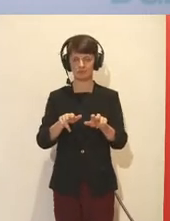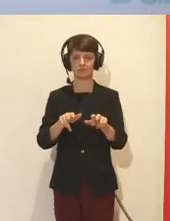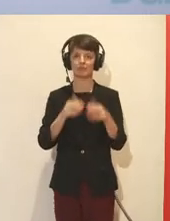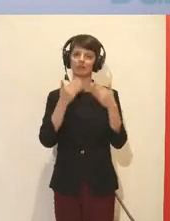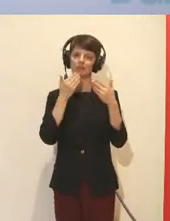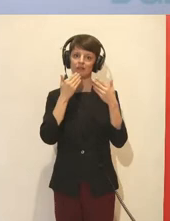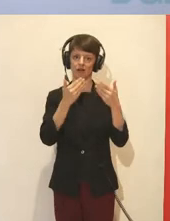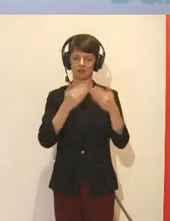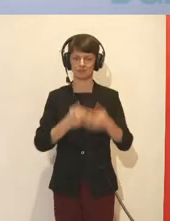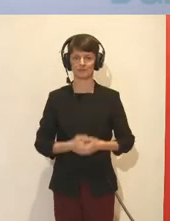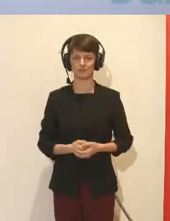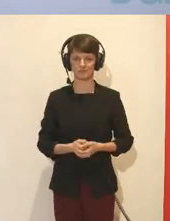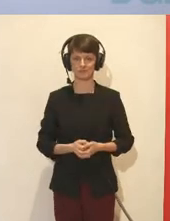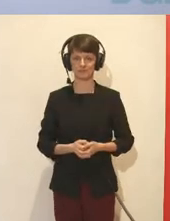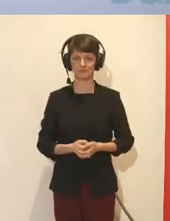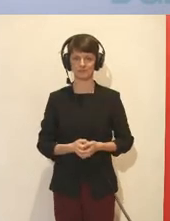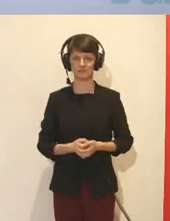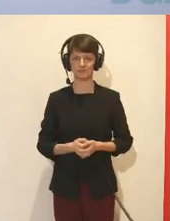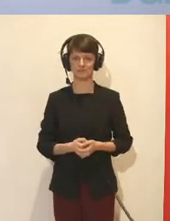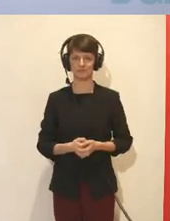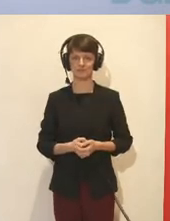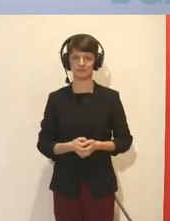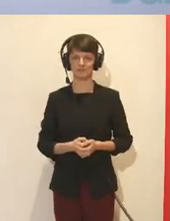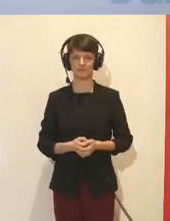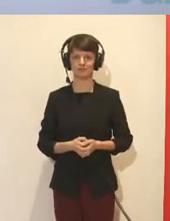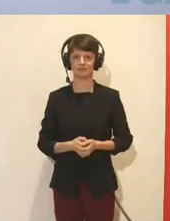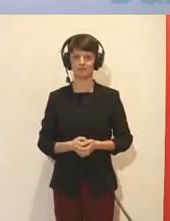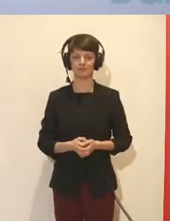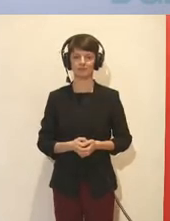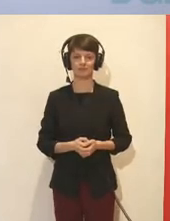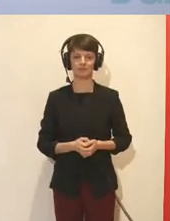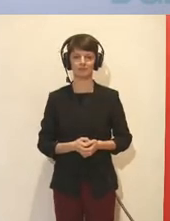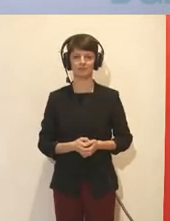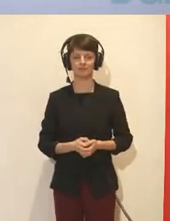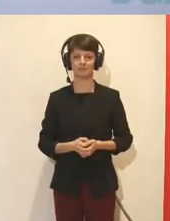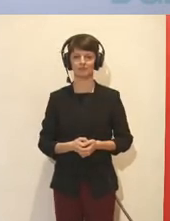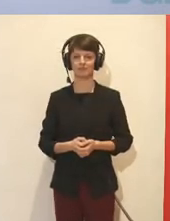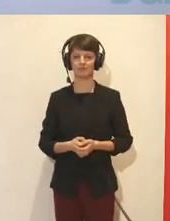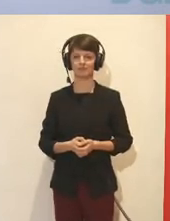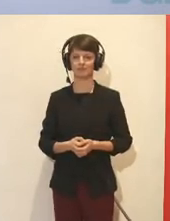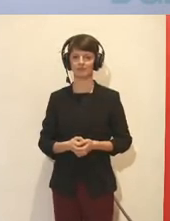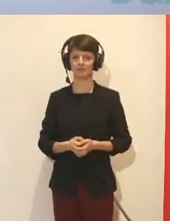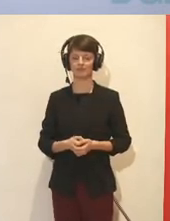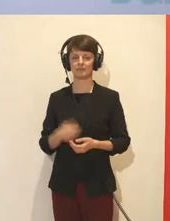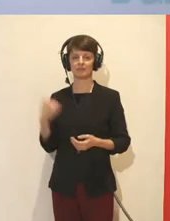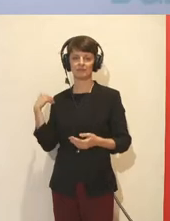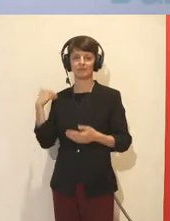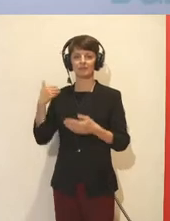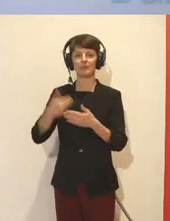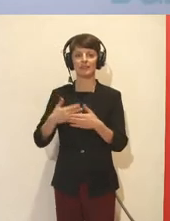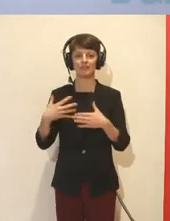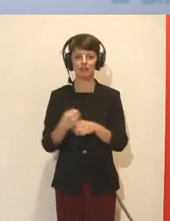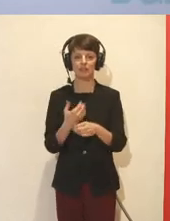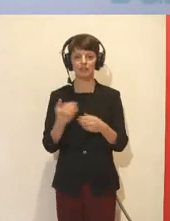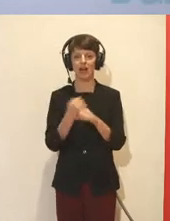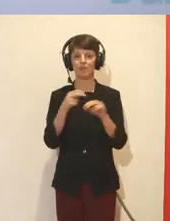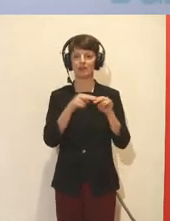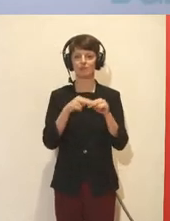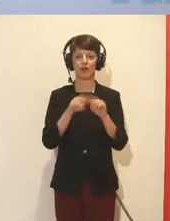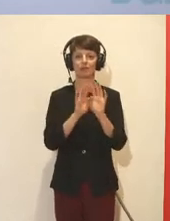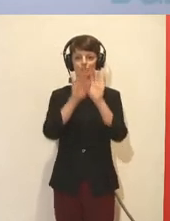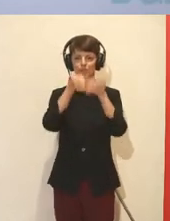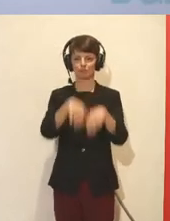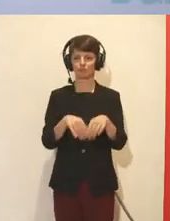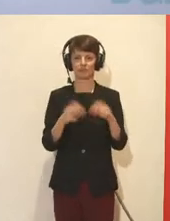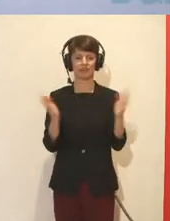dankeschön wir haben es geschafft dass wir den arbeitsmarkt nicht abstürzen haben lassen